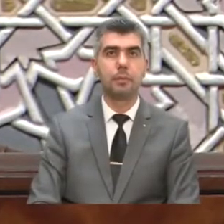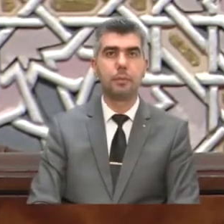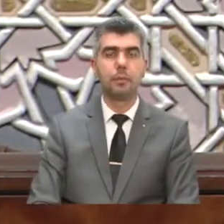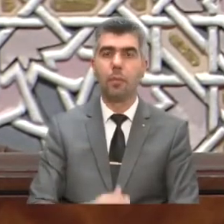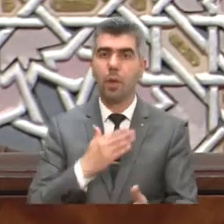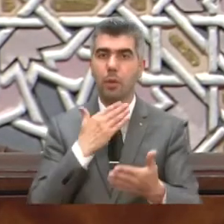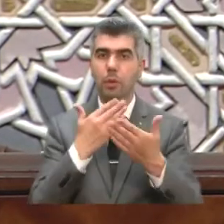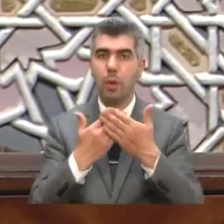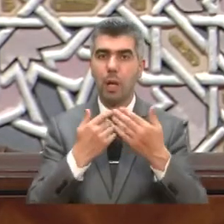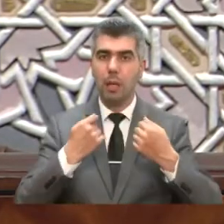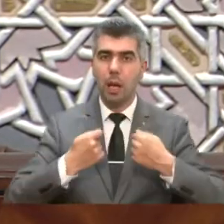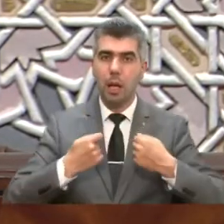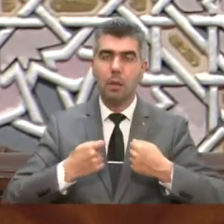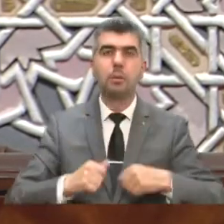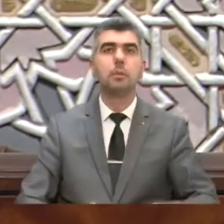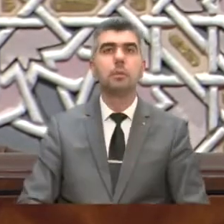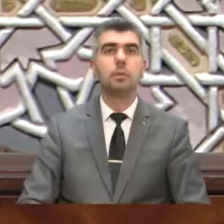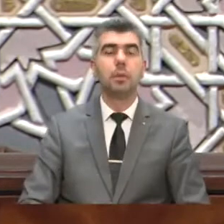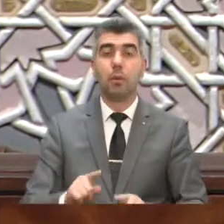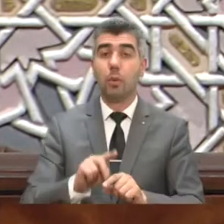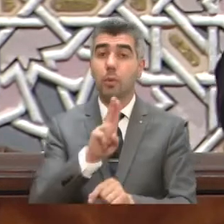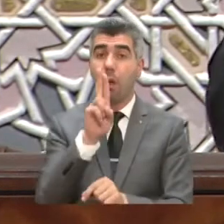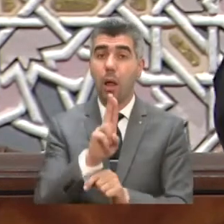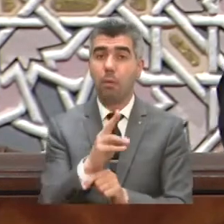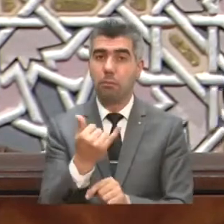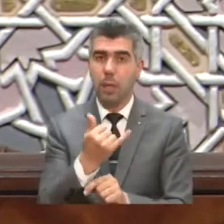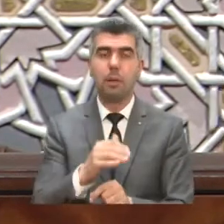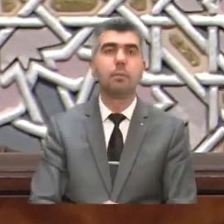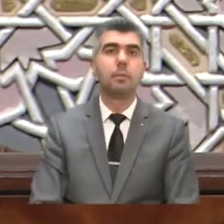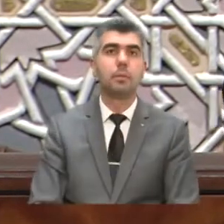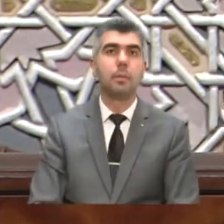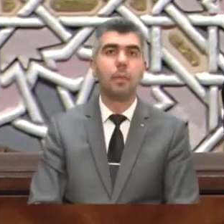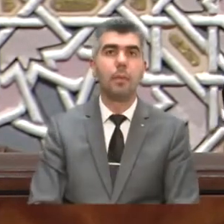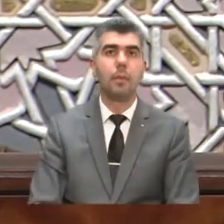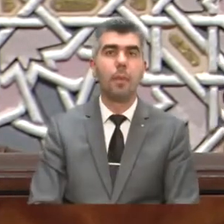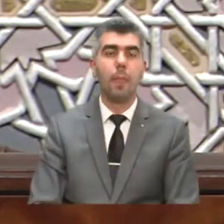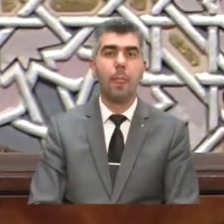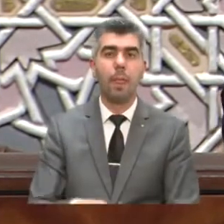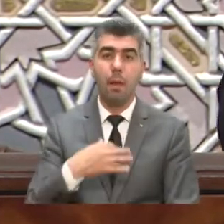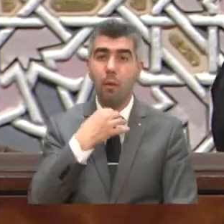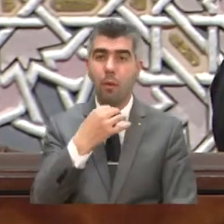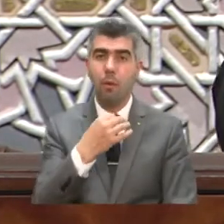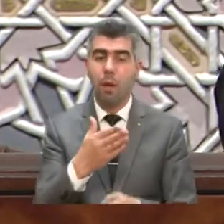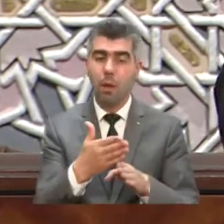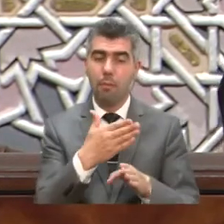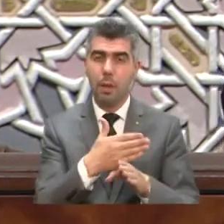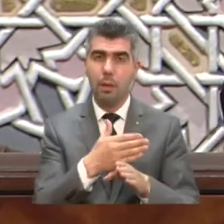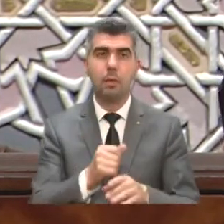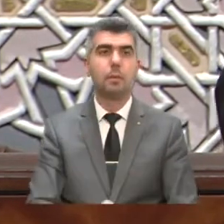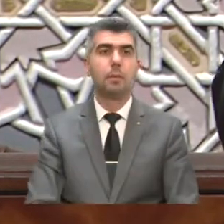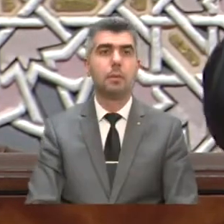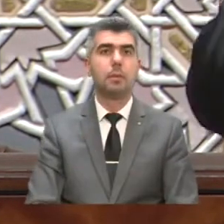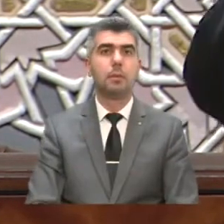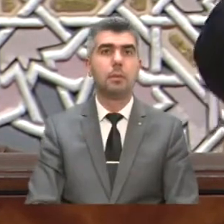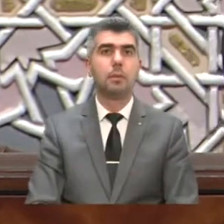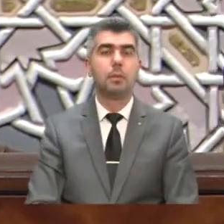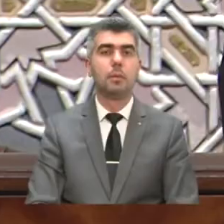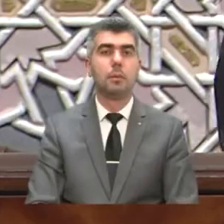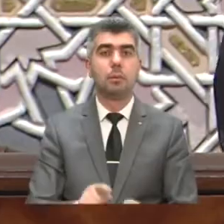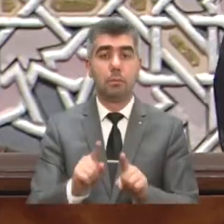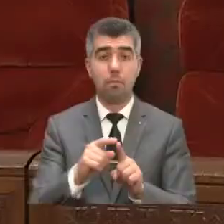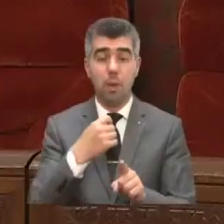شكرا سيد الرئيس. شكرا سيد النائب على هذا السؤال. كما قلت لكم، عنق الزجاجه ماشي